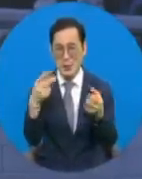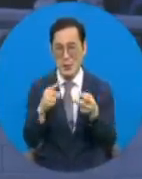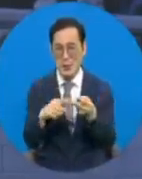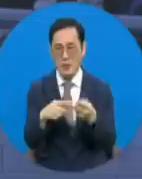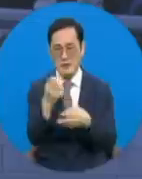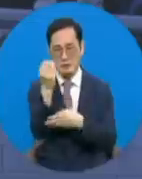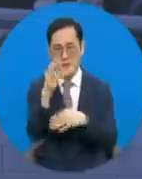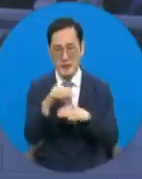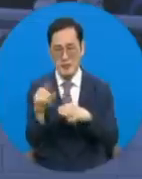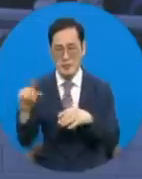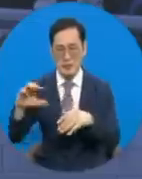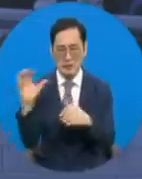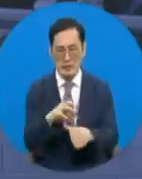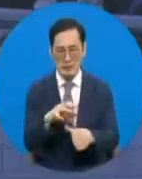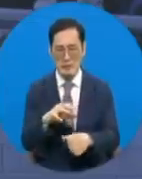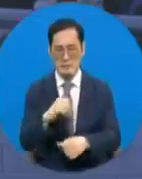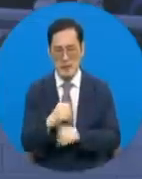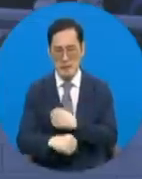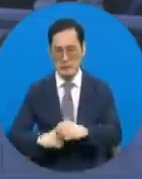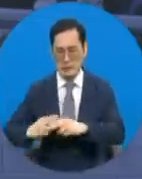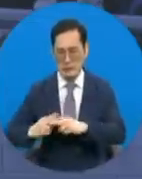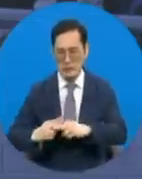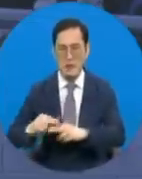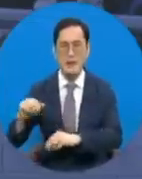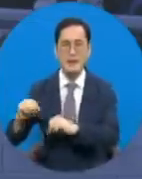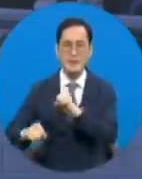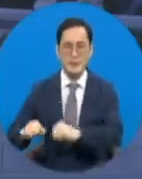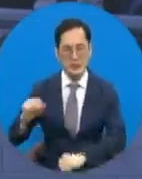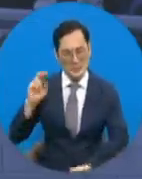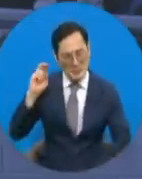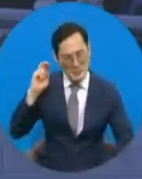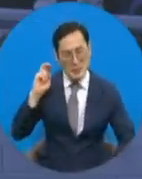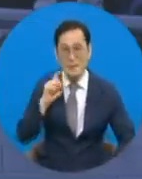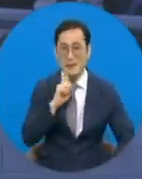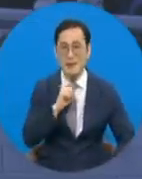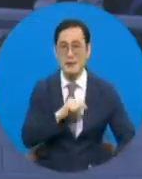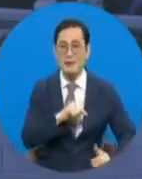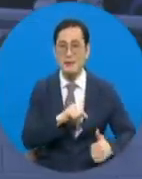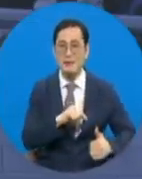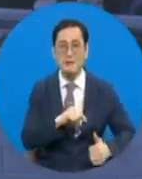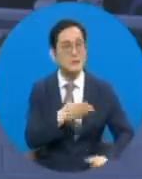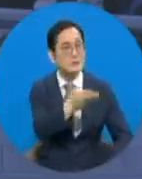아니냐 이런 지적들이 나오고 있는데 전용기 의원님은 어떻게 평가하고 계십니까?